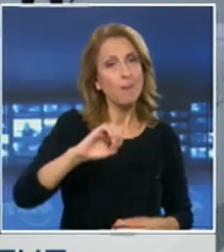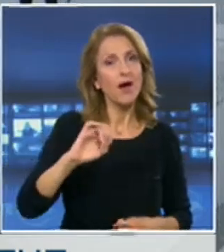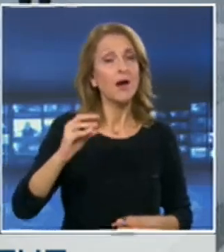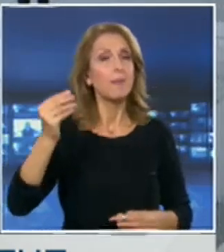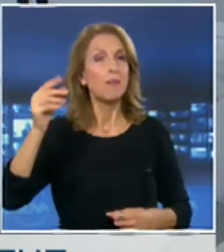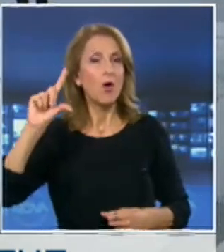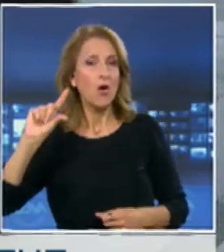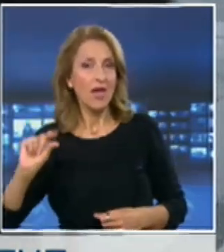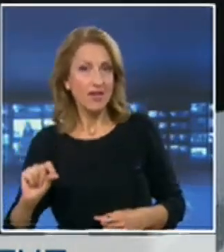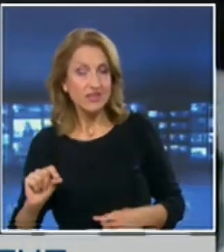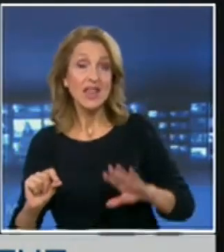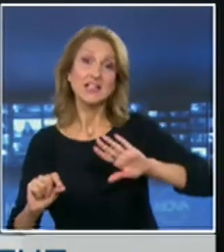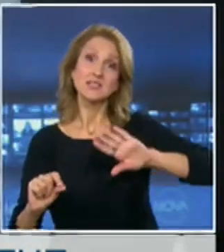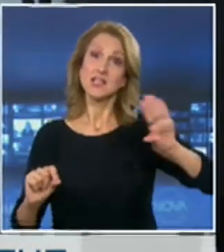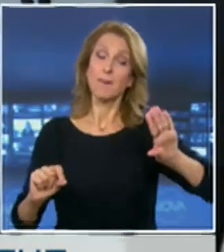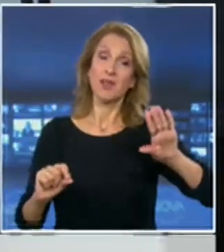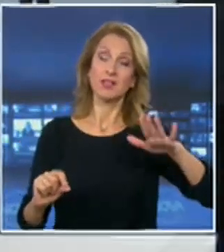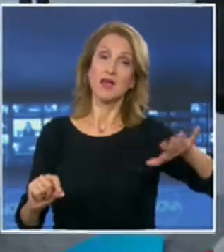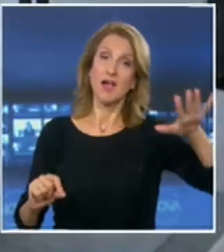в Западна Европа по-скъпи.